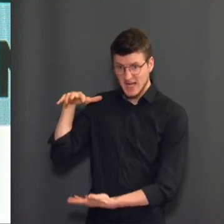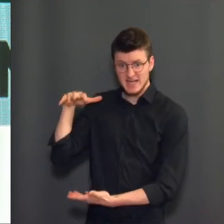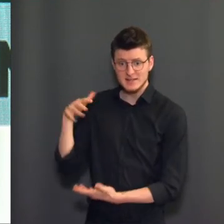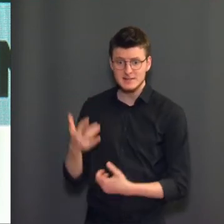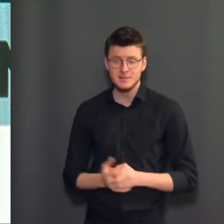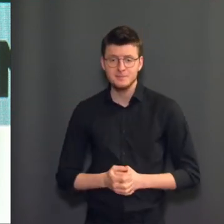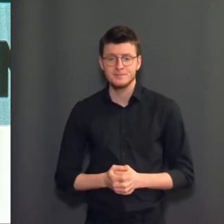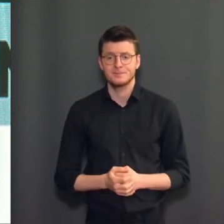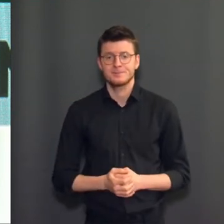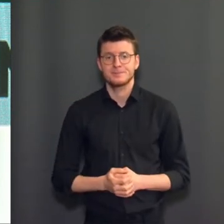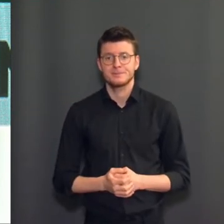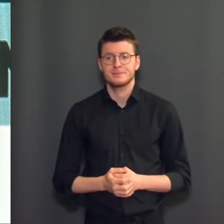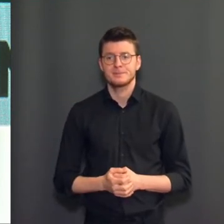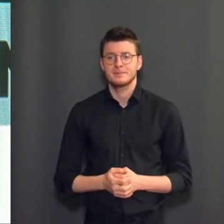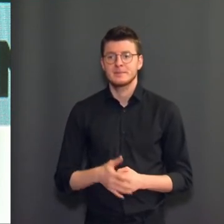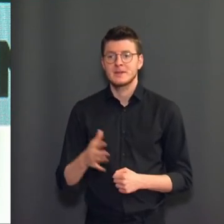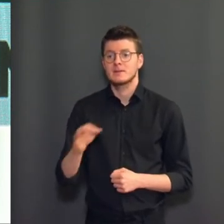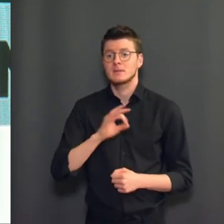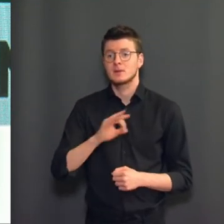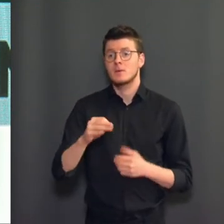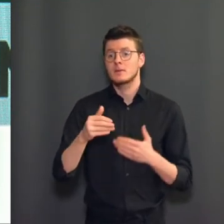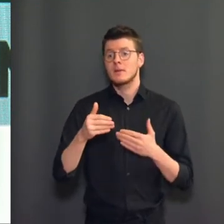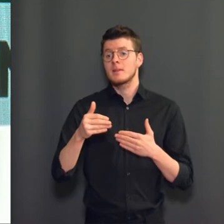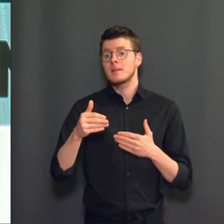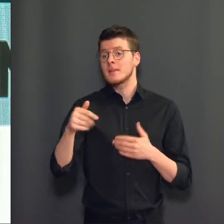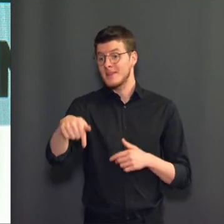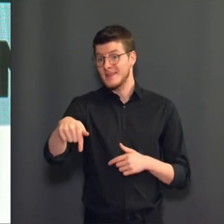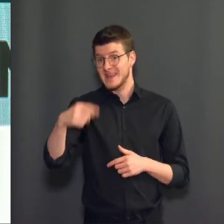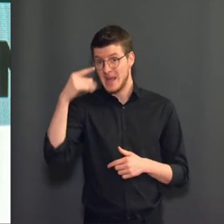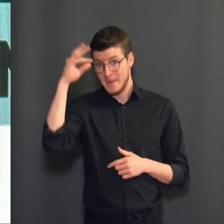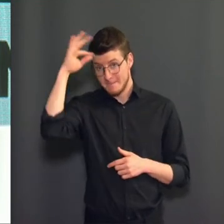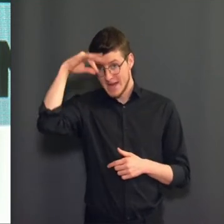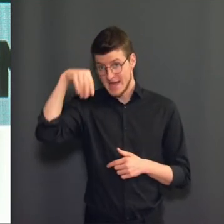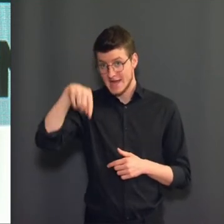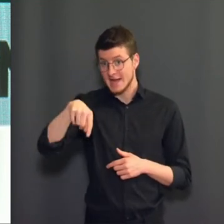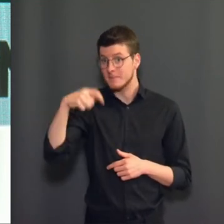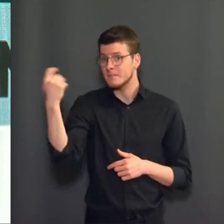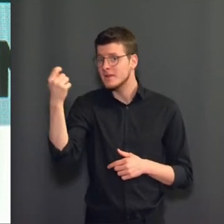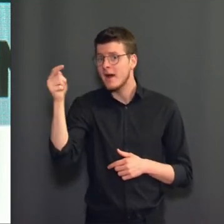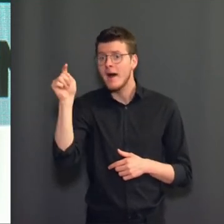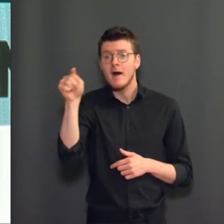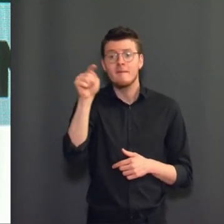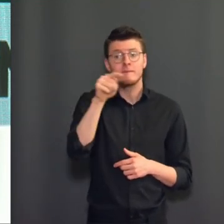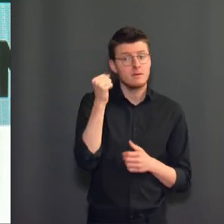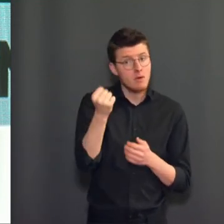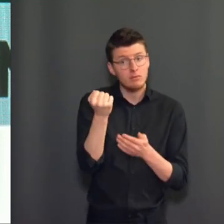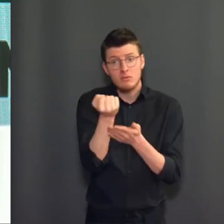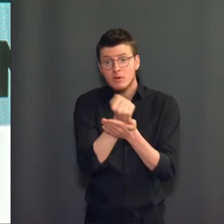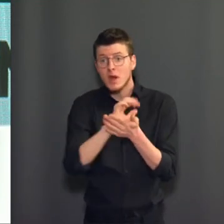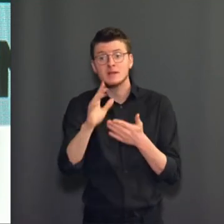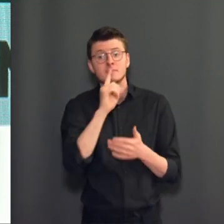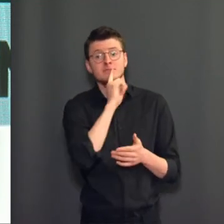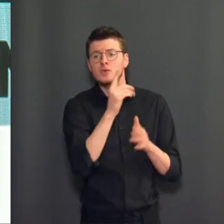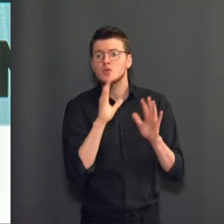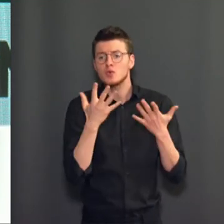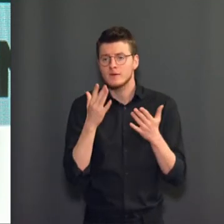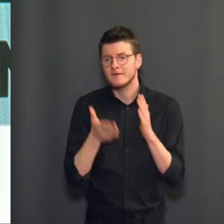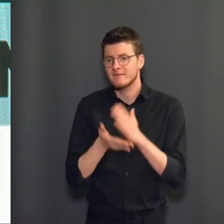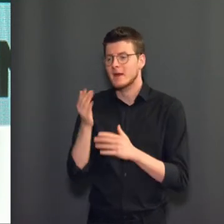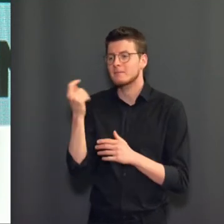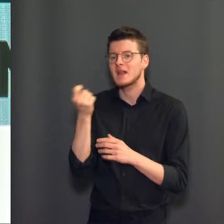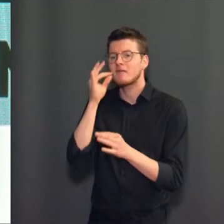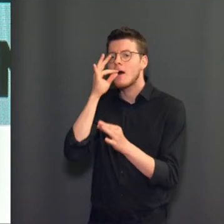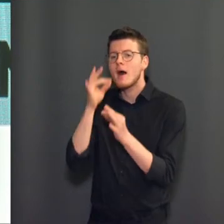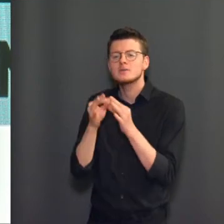Tot 1 mei kan elk bedrijf gratis sneltesten bestellen via de bedrijfsarts bij het